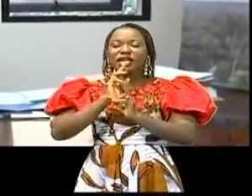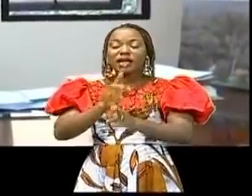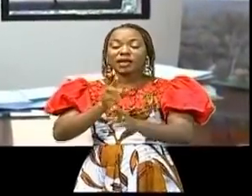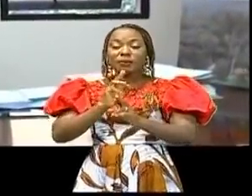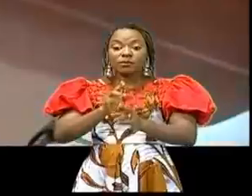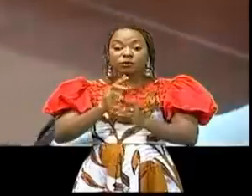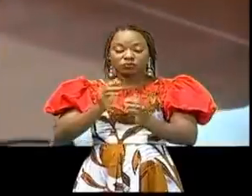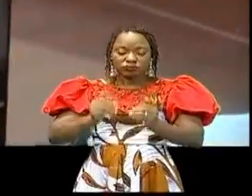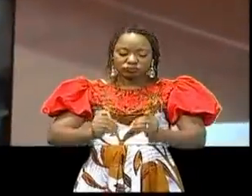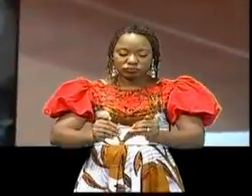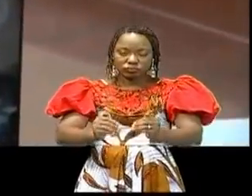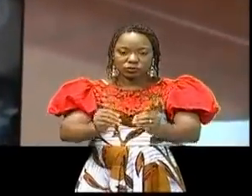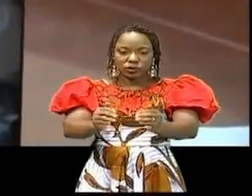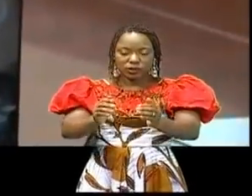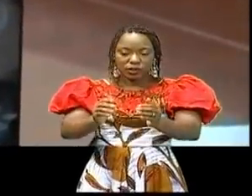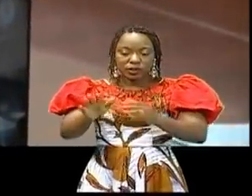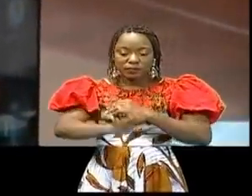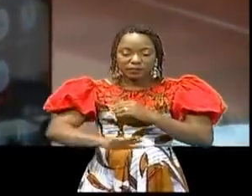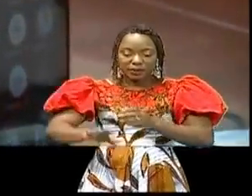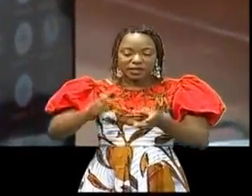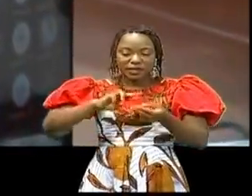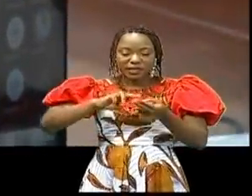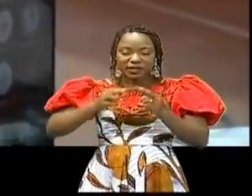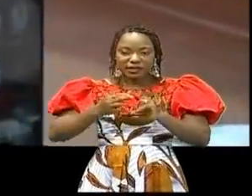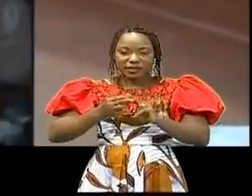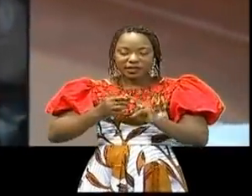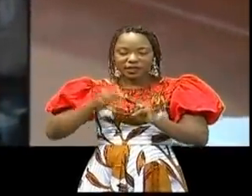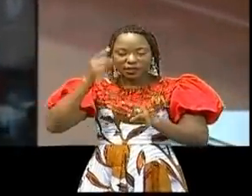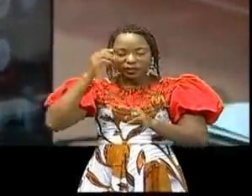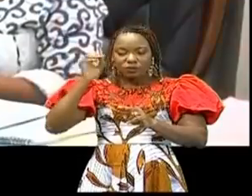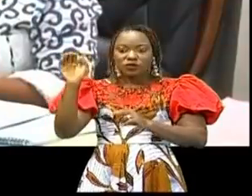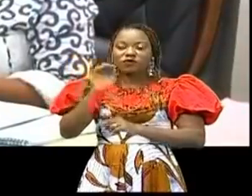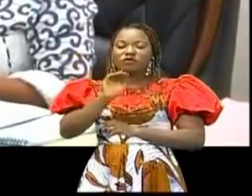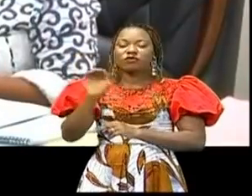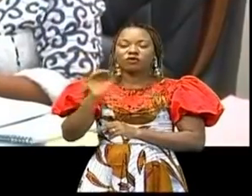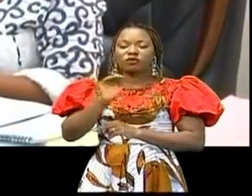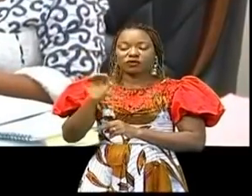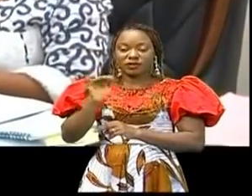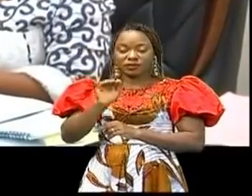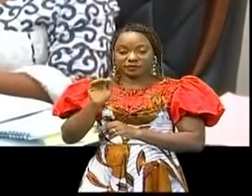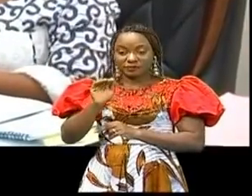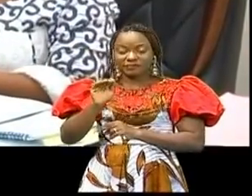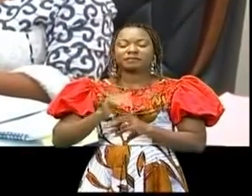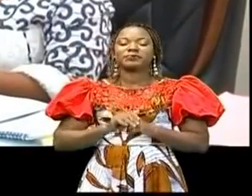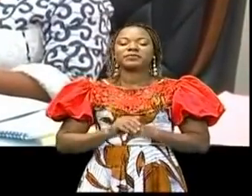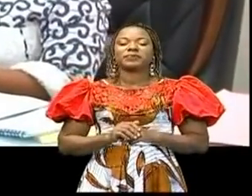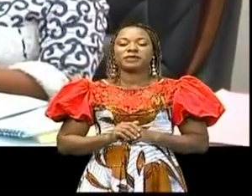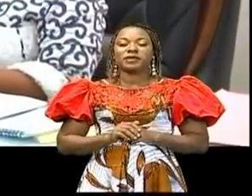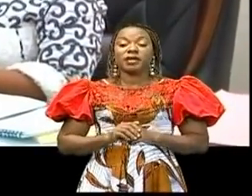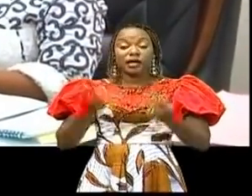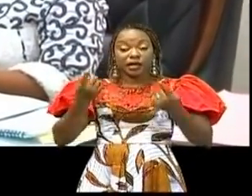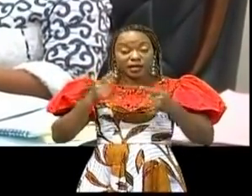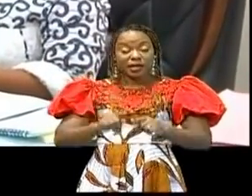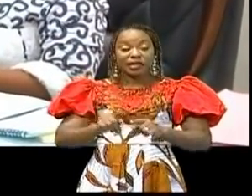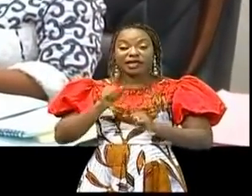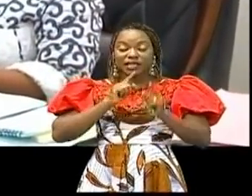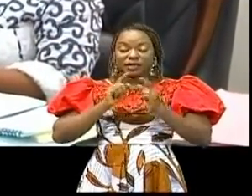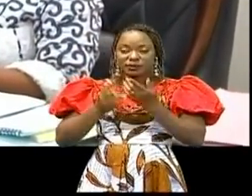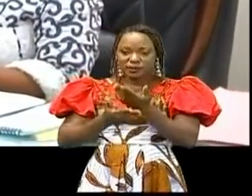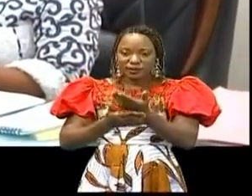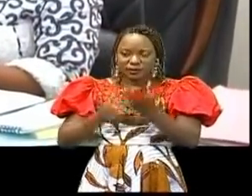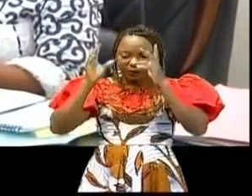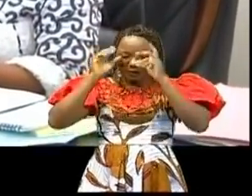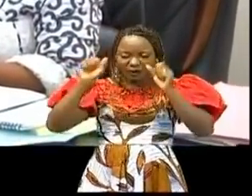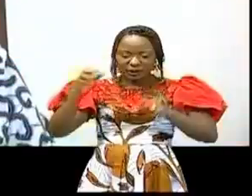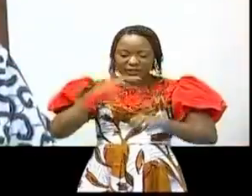d'avancement du processus pays relatif à la gestion du secteur forestier. Faisant suite à la demande du